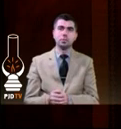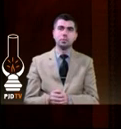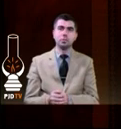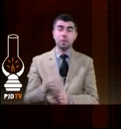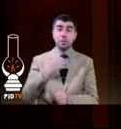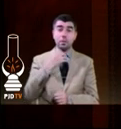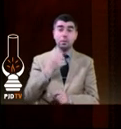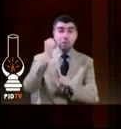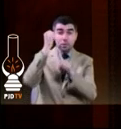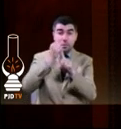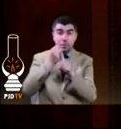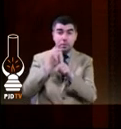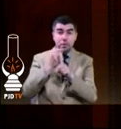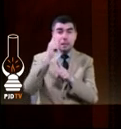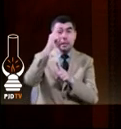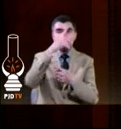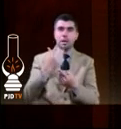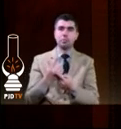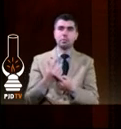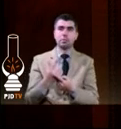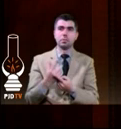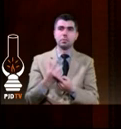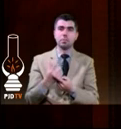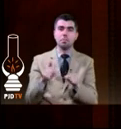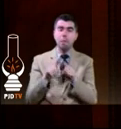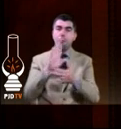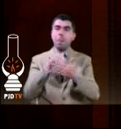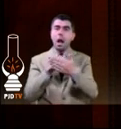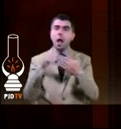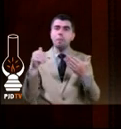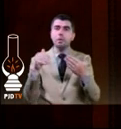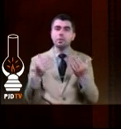هاد الإصلاح الإخوان لقيناه حنا على جدول الأعمال،